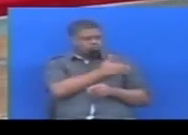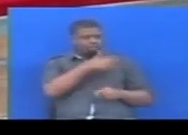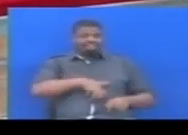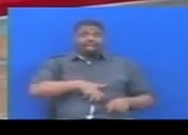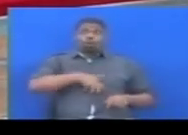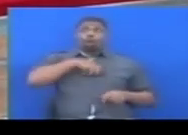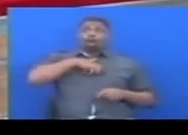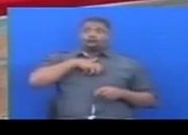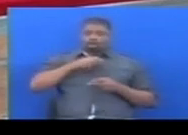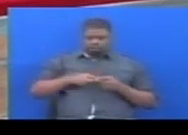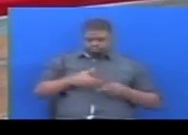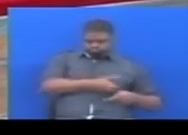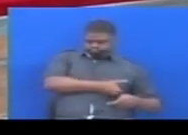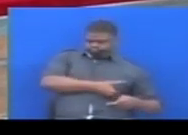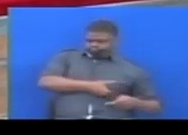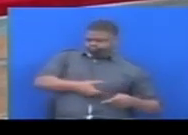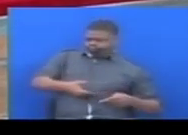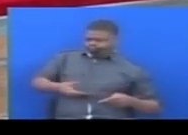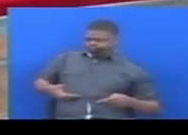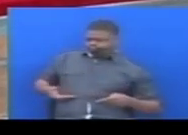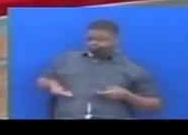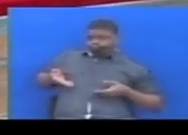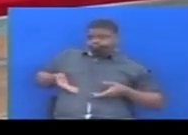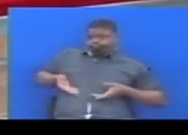mama wajawazito, sababu za